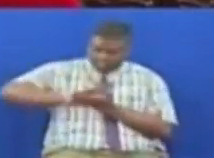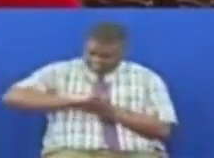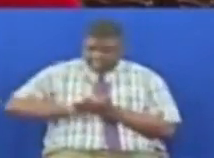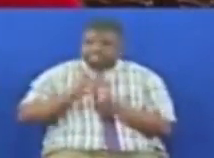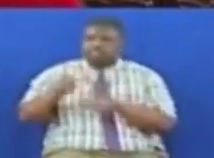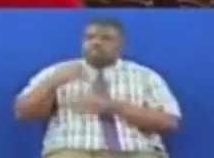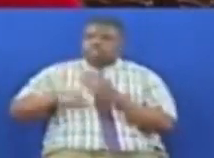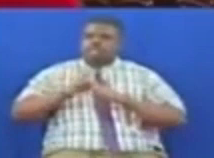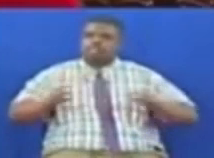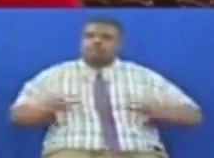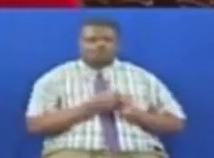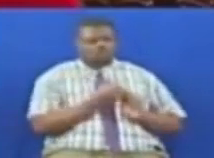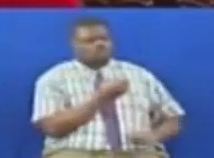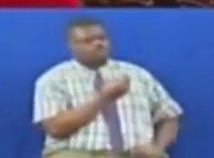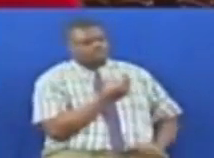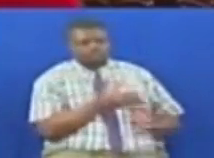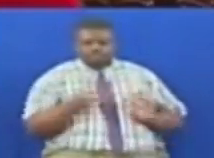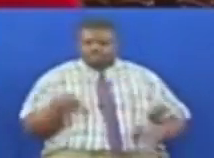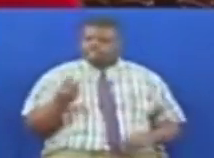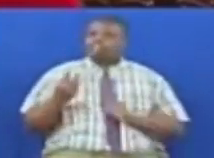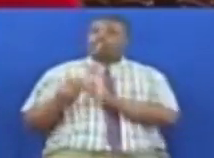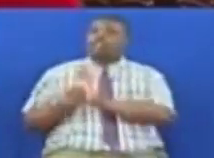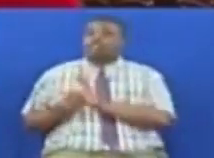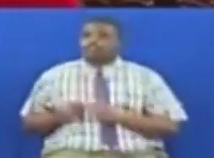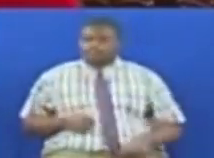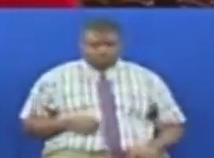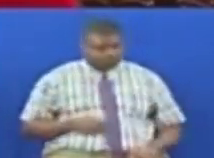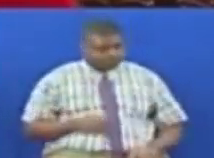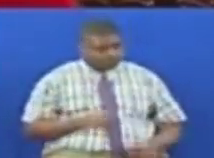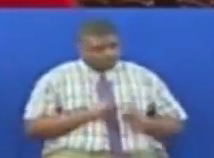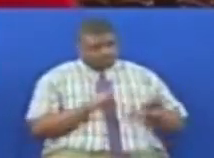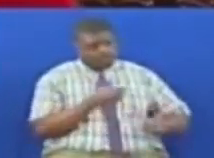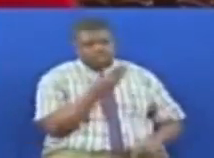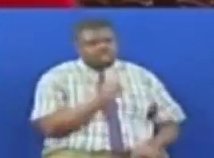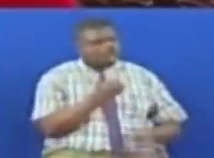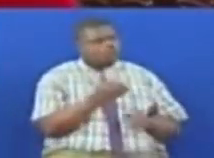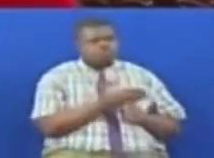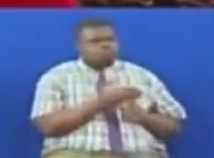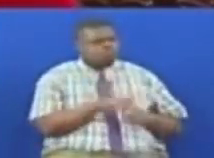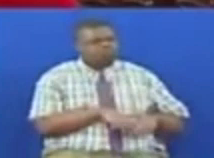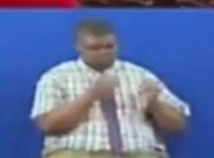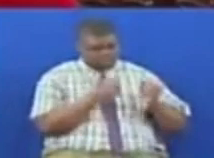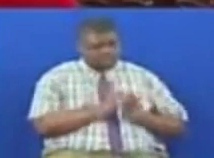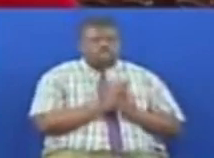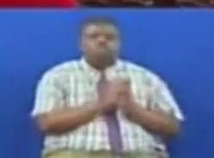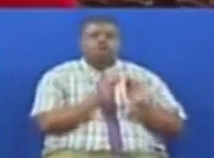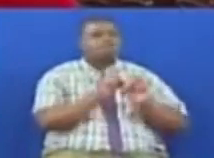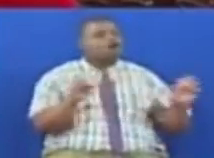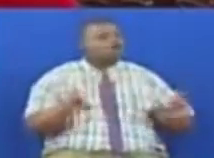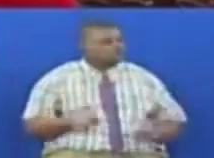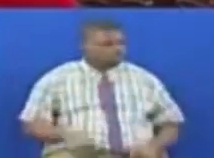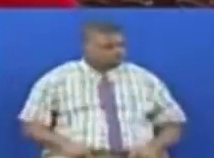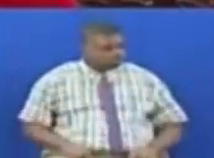katika ibara ya 12 mpaka ibara ya 29. Ibara ya 30 ibara ndogo ya 3 haihusiani na uvunjifu wa ibara za katiba. Mheshimiwa